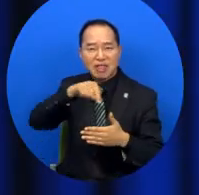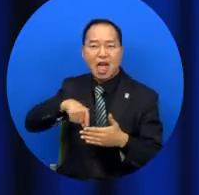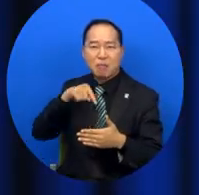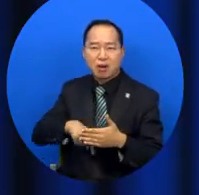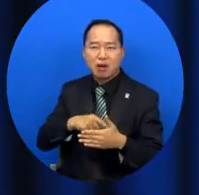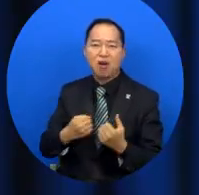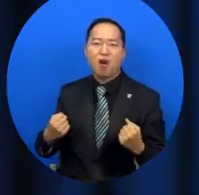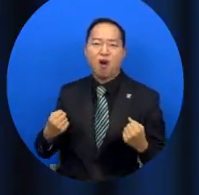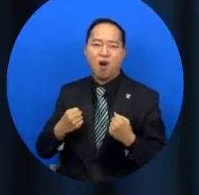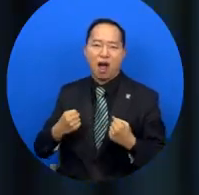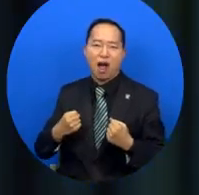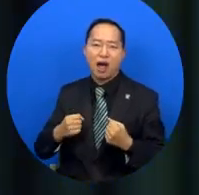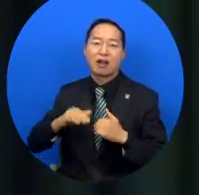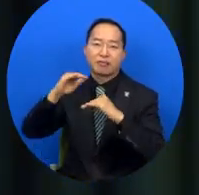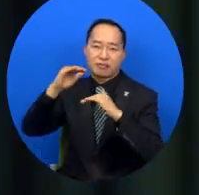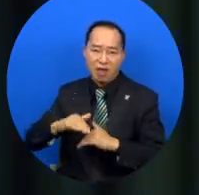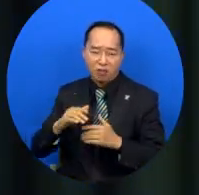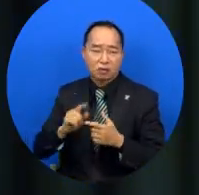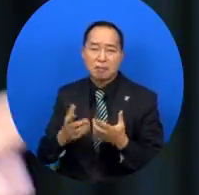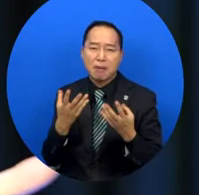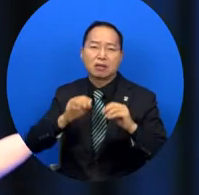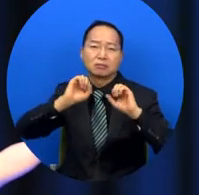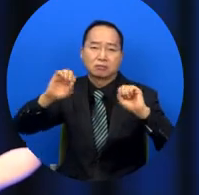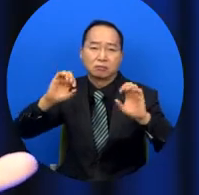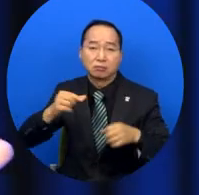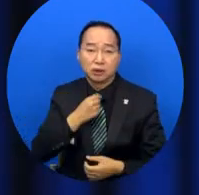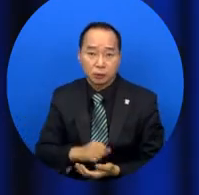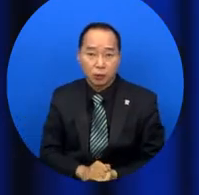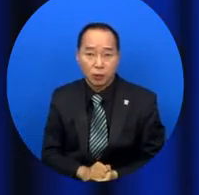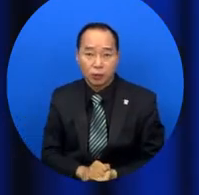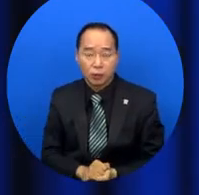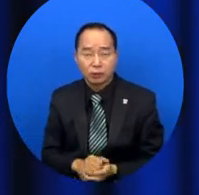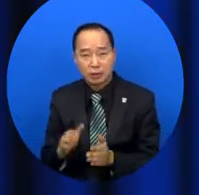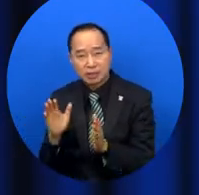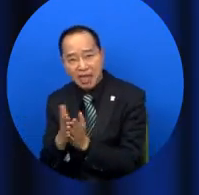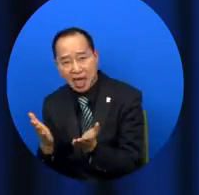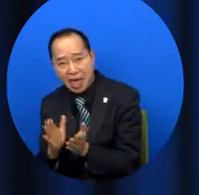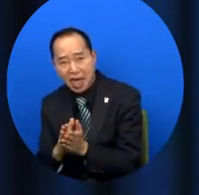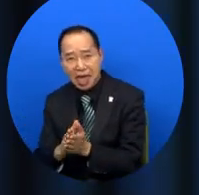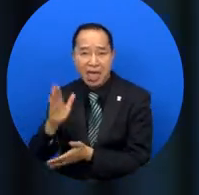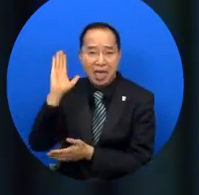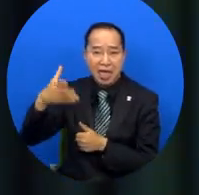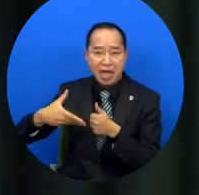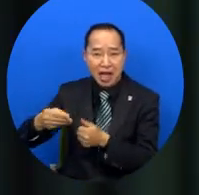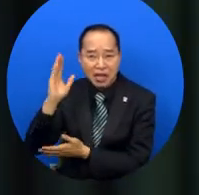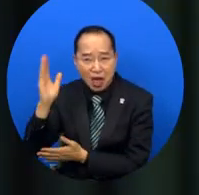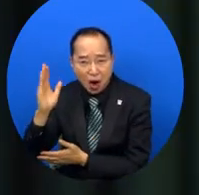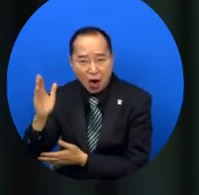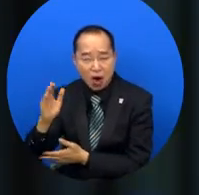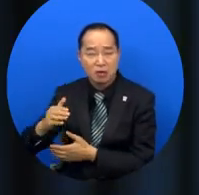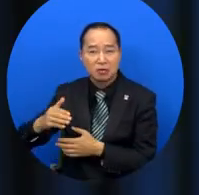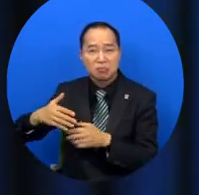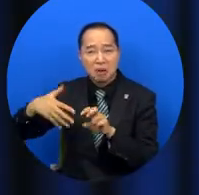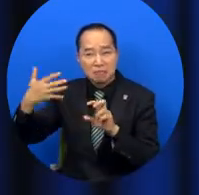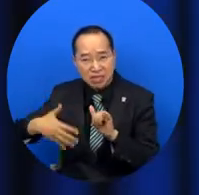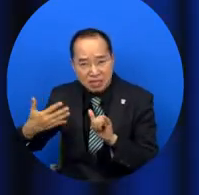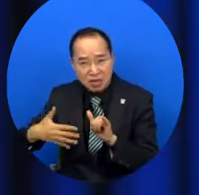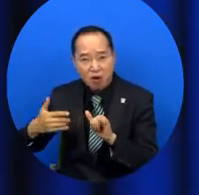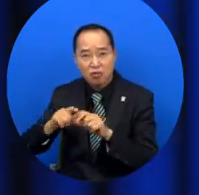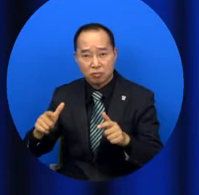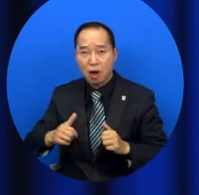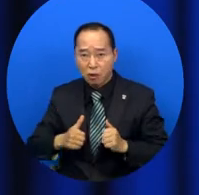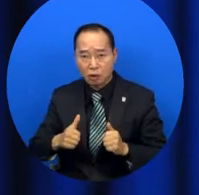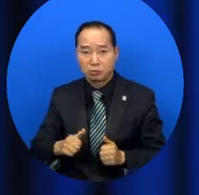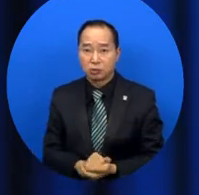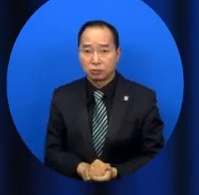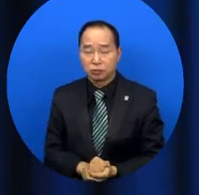내면의 건강을 보는 것들을 또 내용을 많이 알리고 싶어요. 그래서 그런 쪽으로 책이나 강연이나 뭐 비디오나 계속 열심히